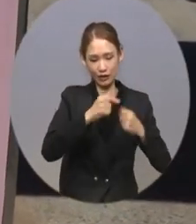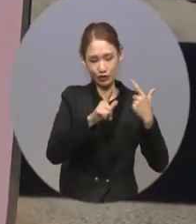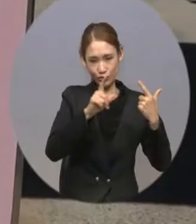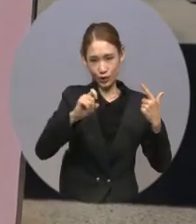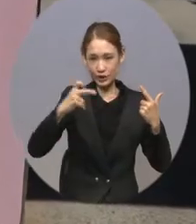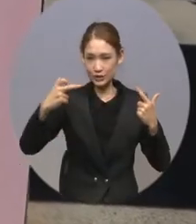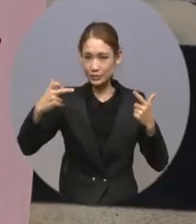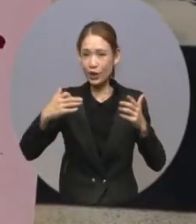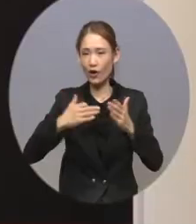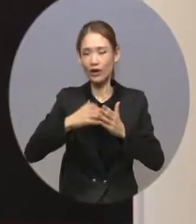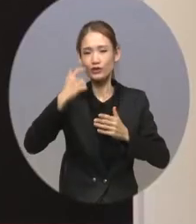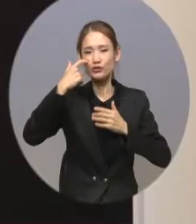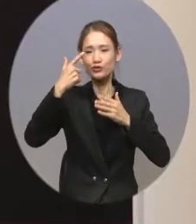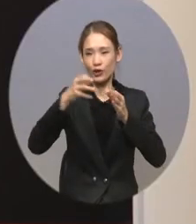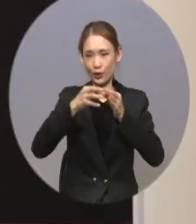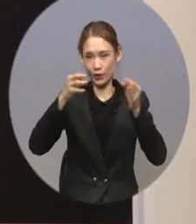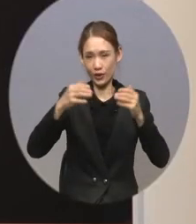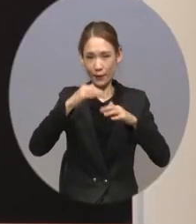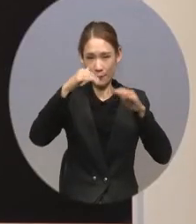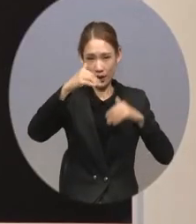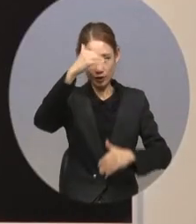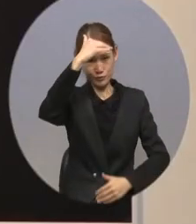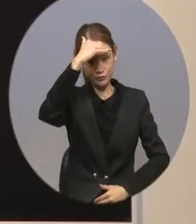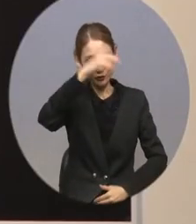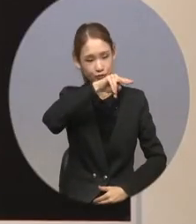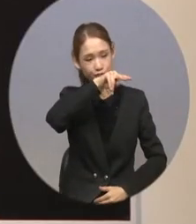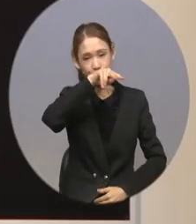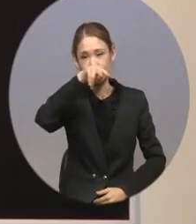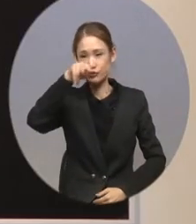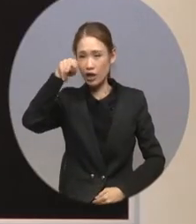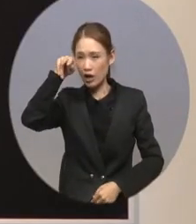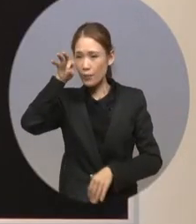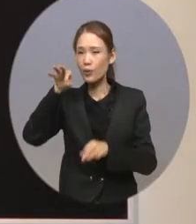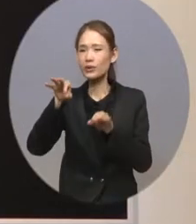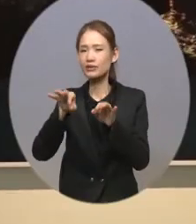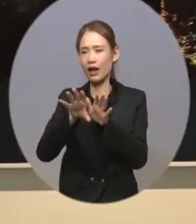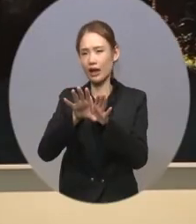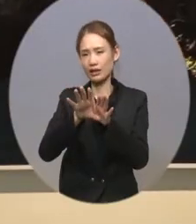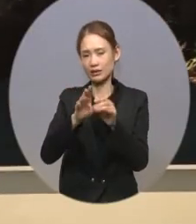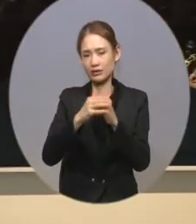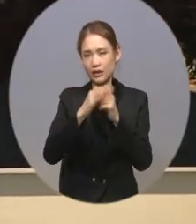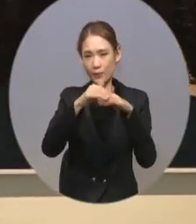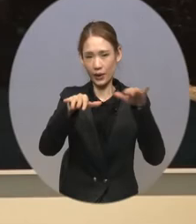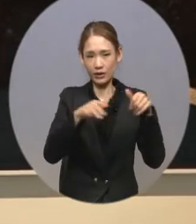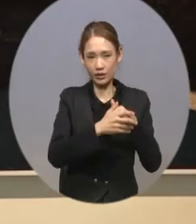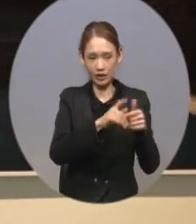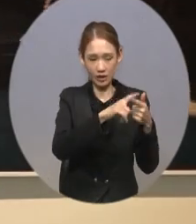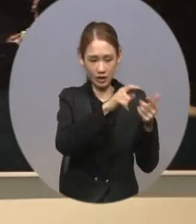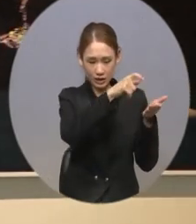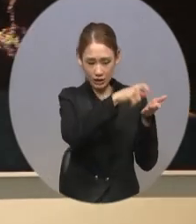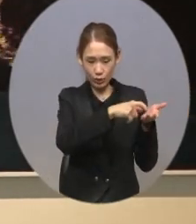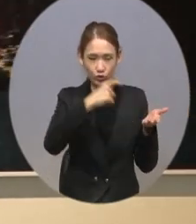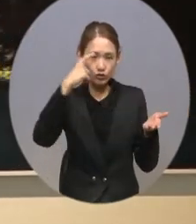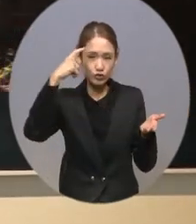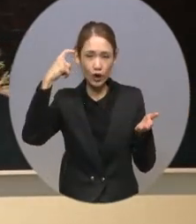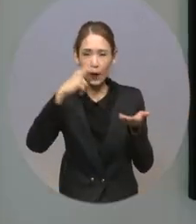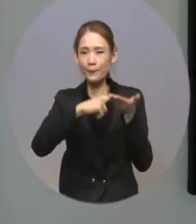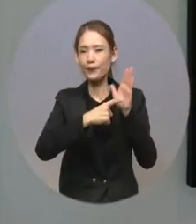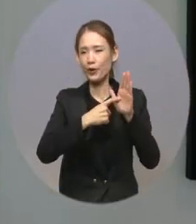12월까지 6개월 동안 마을을 둘러보며 사라져가는 마을에 대한 기록과 추억 등을 표현한